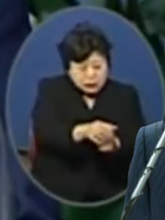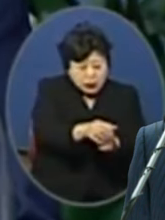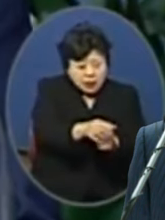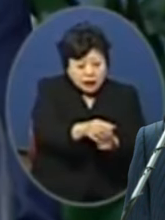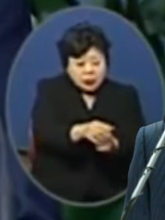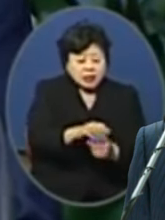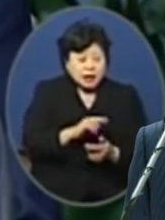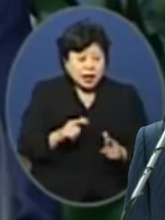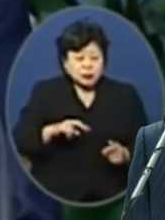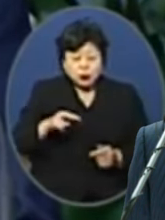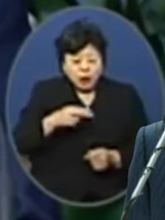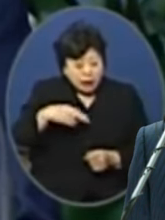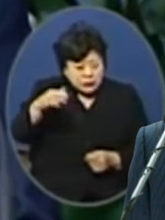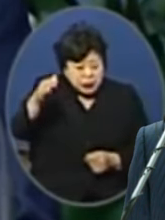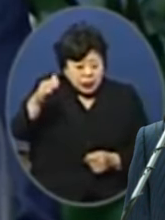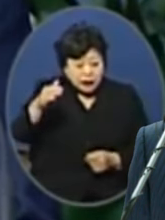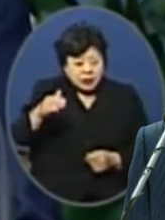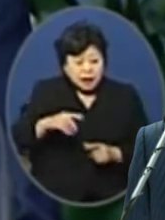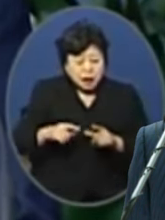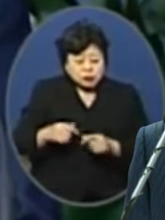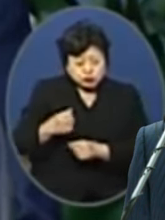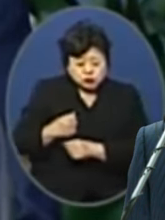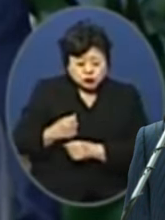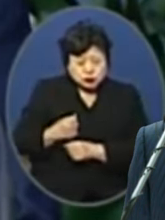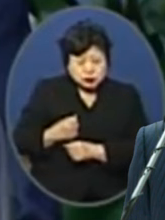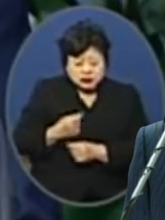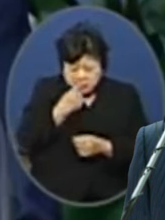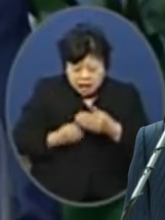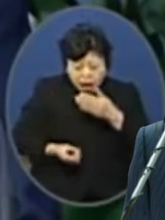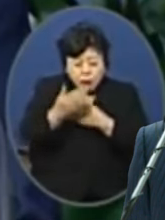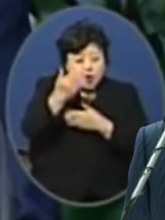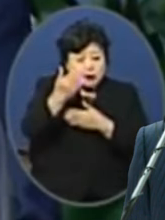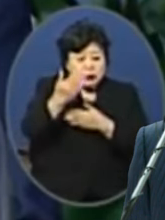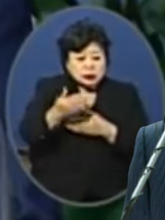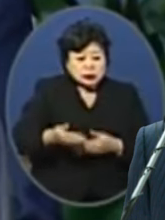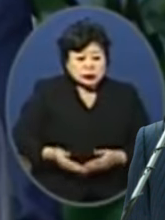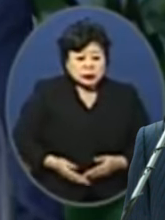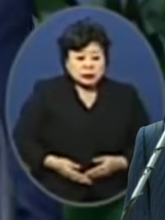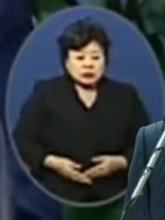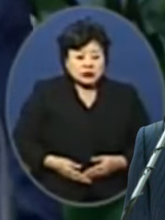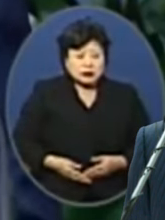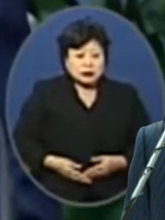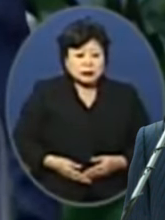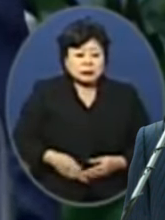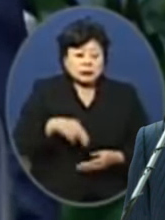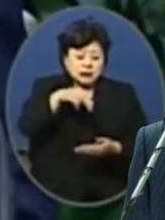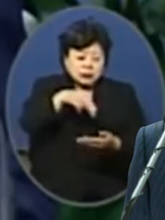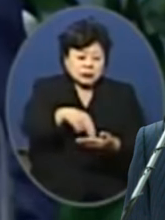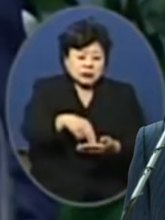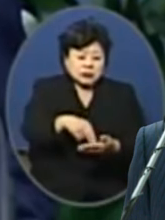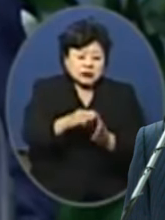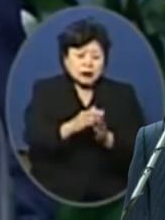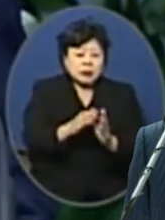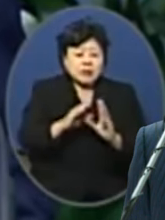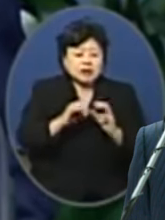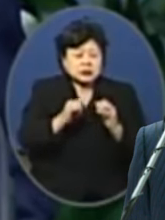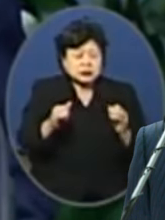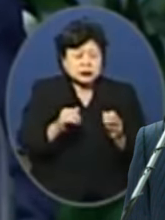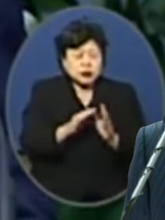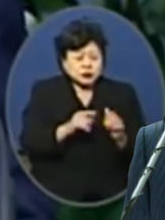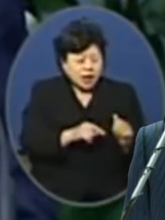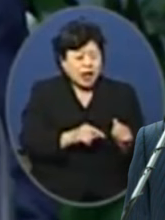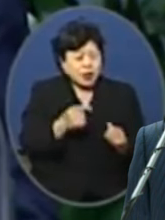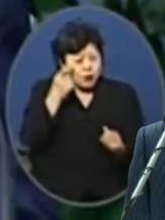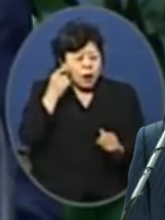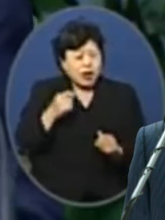그렇지으면 돌아서서 애굽 군대에게 항복할 것이냐 기도했었습니다 백성들은 다 모세야 이곳에